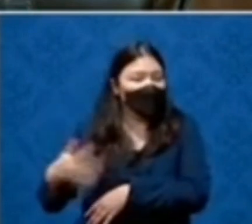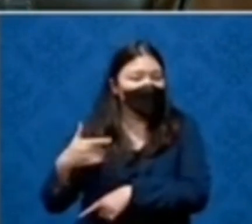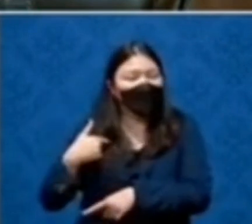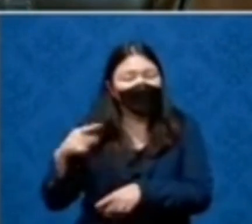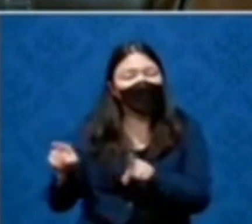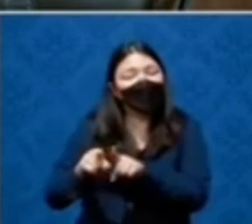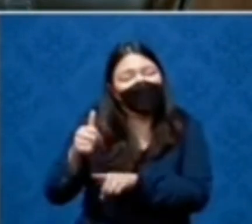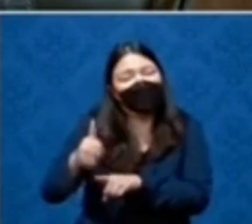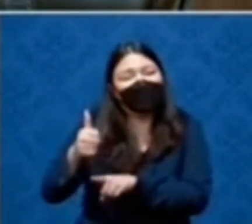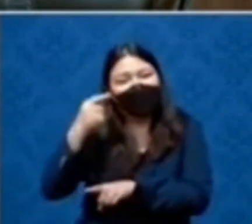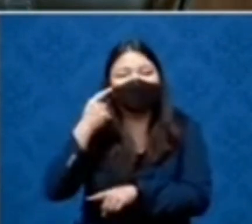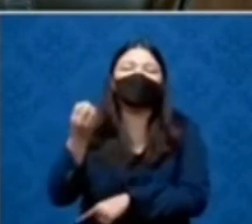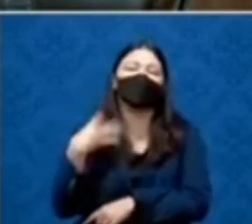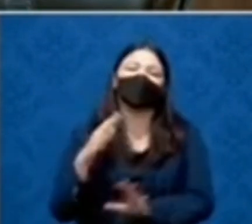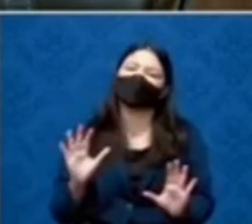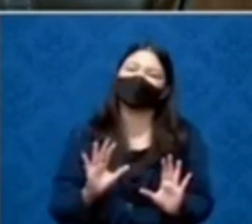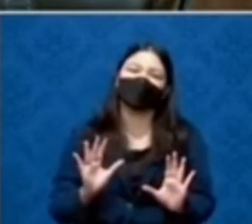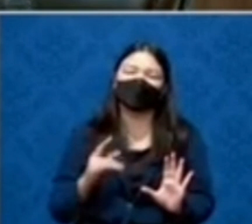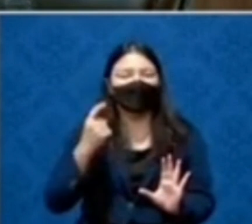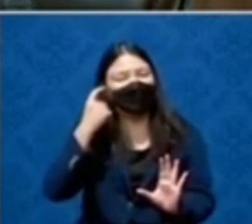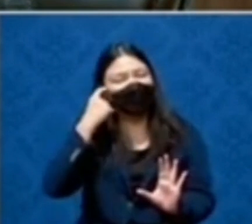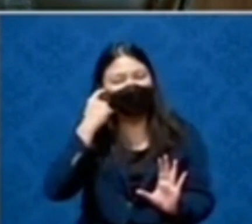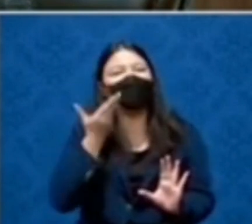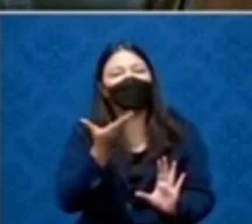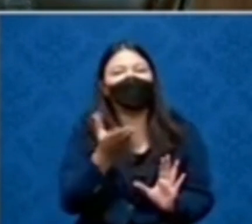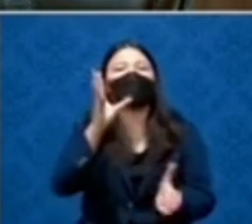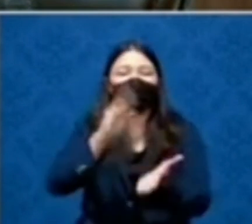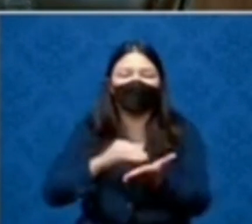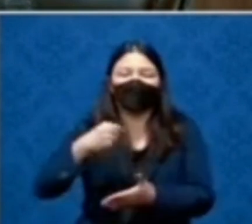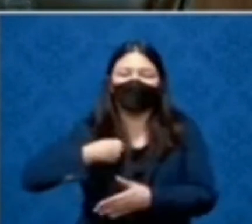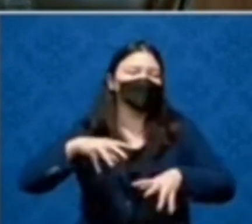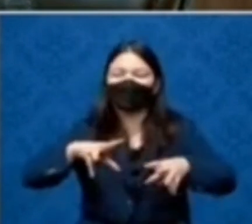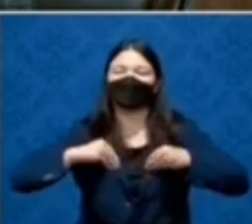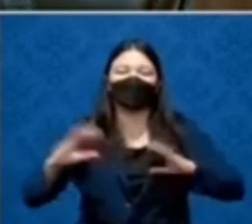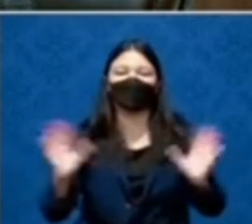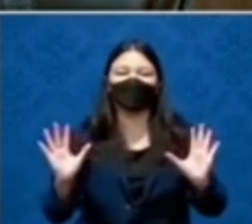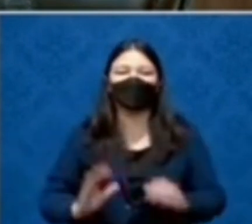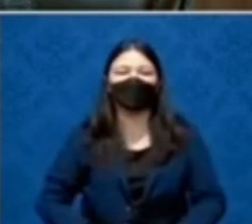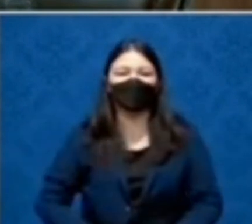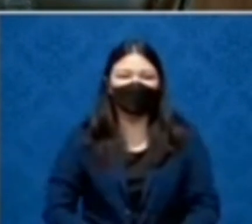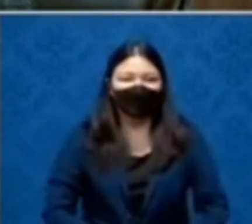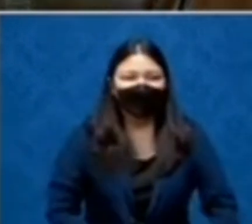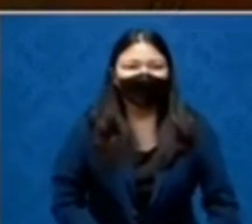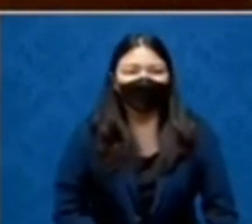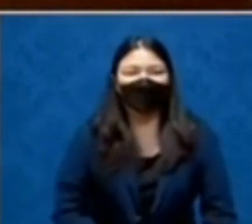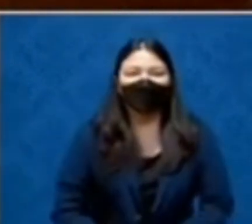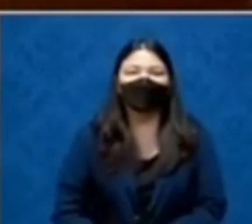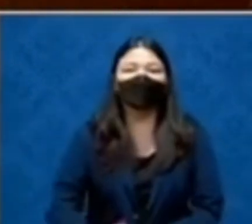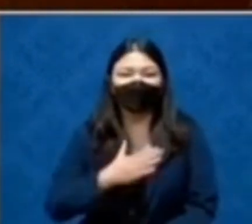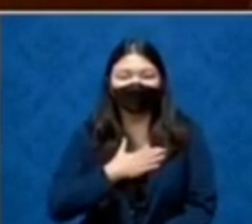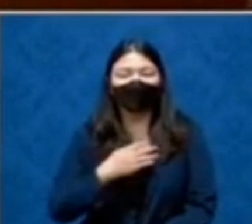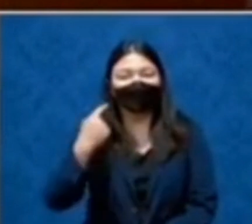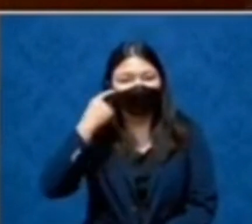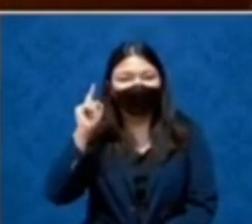กหลายครั้งหลายหนผมก็เรียนกับท่านประธานเพื่อบันทึกไว้ครับว่าผมไม่เห็นชอบด้วยครับ ผมรับฟังนะครับผมรับฟังแล้วก็ผมคิดว่าเหตุอย่